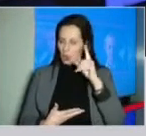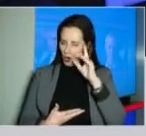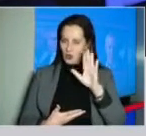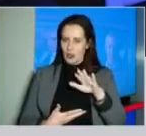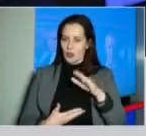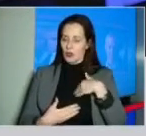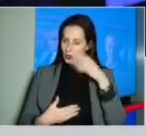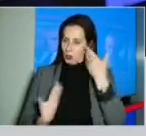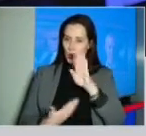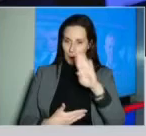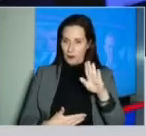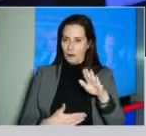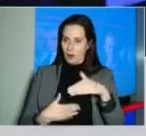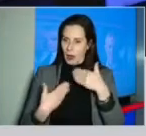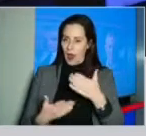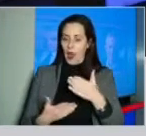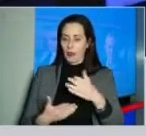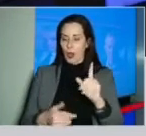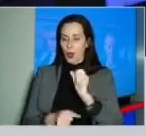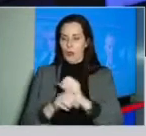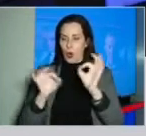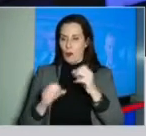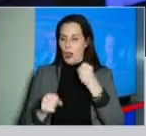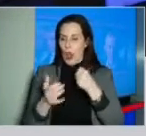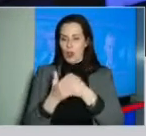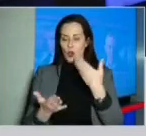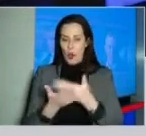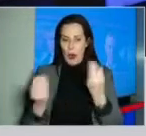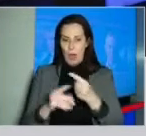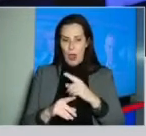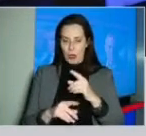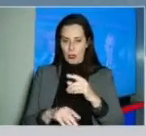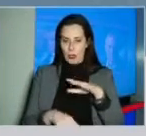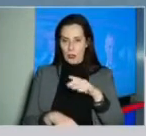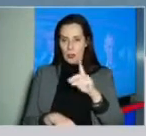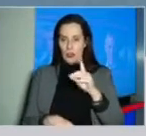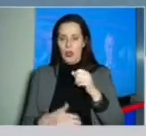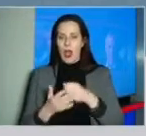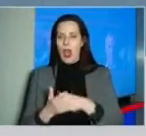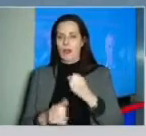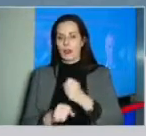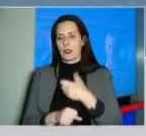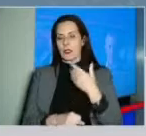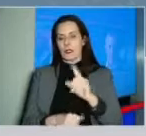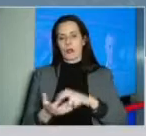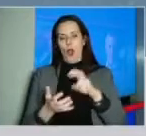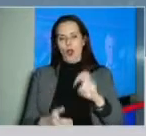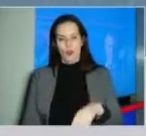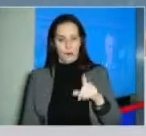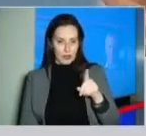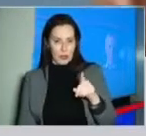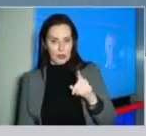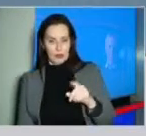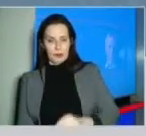שיאפשרו לנתניהו, כן, אתה זכאי עד שהוכחה אשמתך, שוב, כאמור, אם אכן יוגש כתב אישום, אבל תנהל את ענייניך מחוץ לאזור. אבל זה יהיה